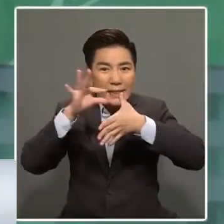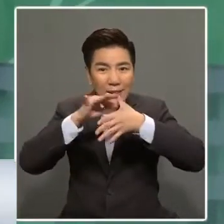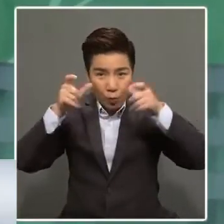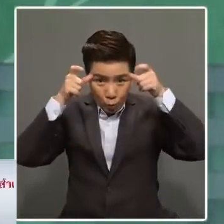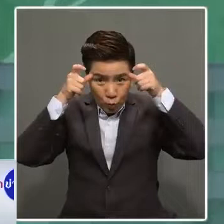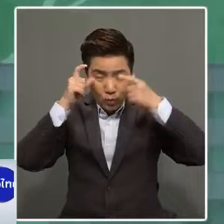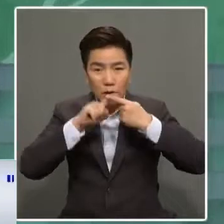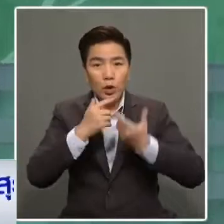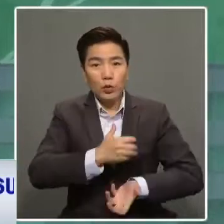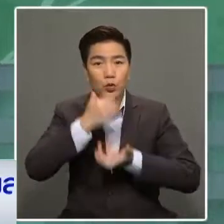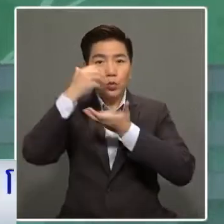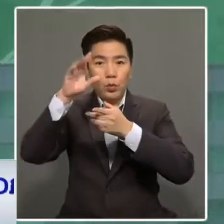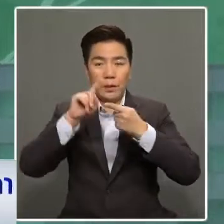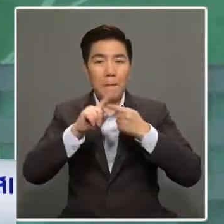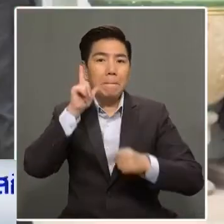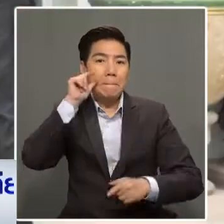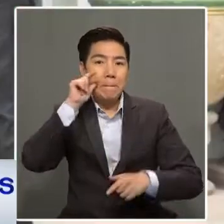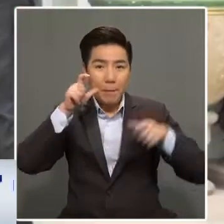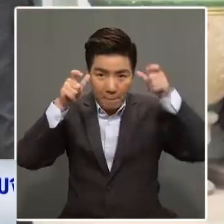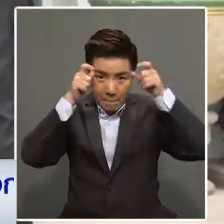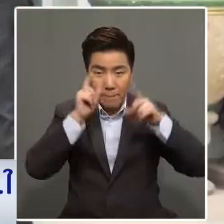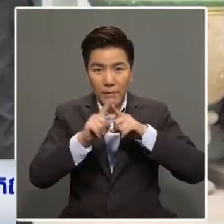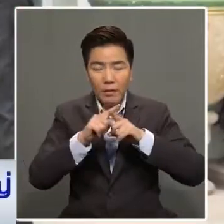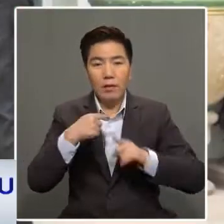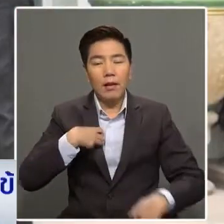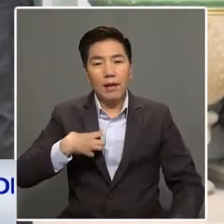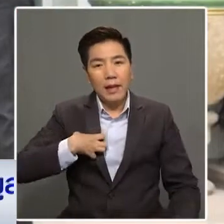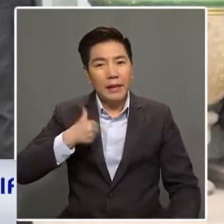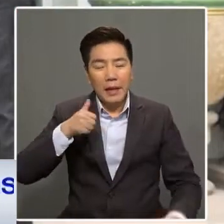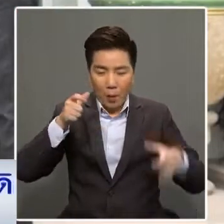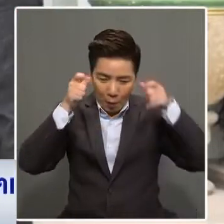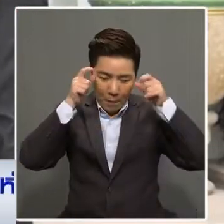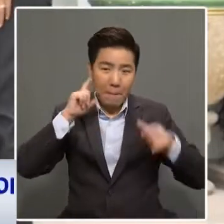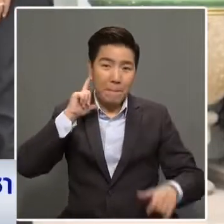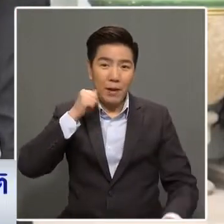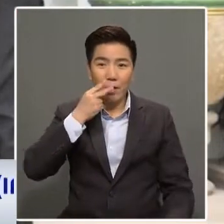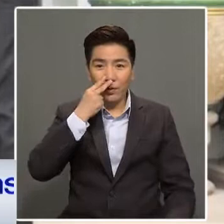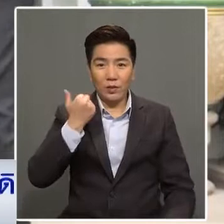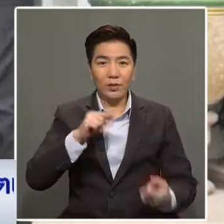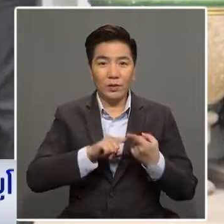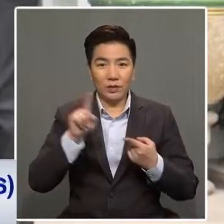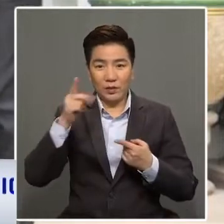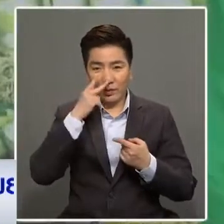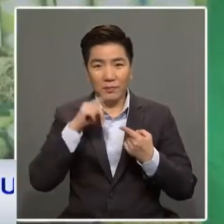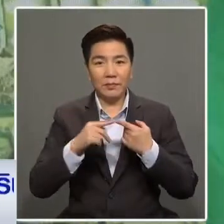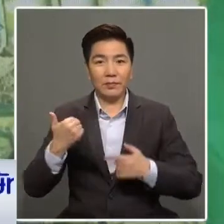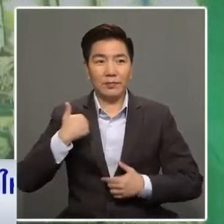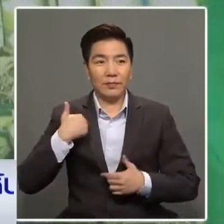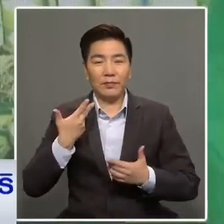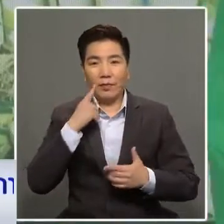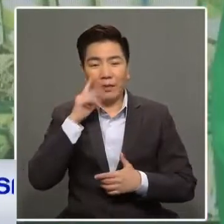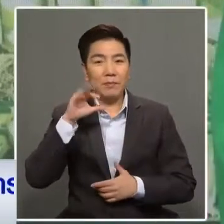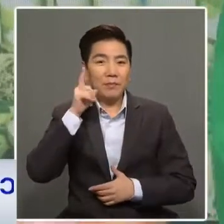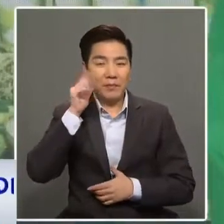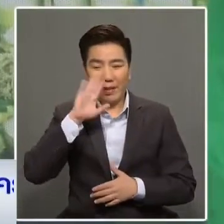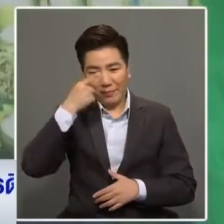ำหรับส่งออกแล้วก็เลี้ยงโคแม่พันธุ์ด้วย โอ้กำลังอยากได้แม่พันธุ์พอดีเลย บอกแล้วแม่พันธุ์เนี่ยมีน ี่ไม่เอาแ